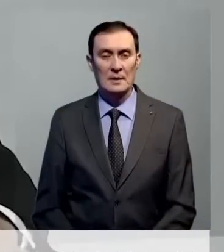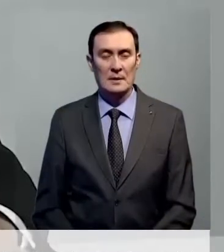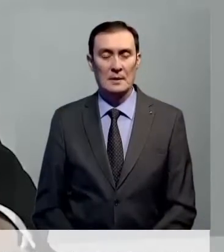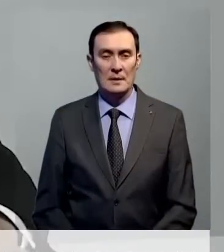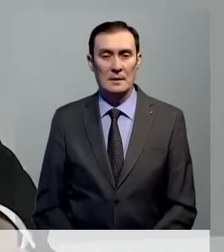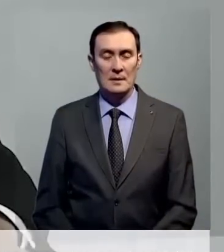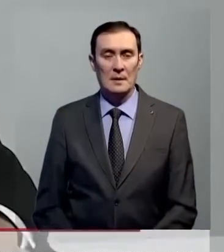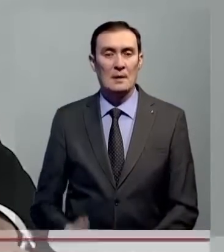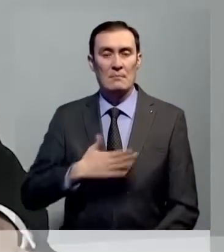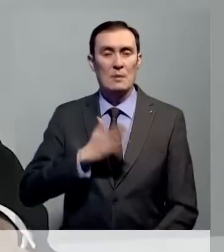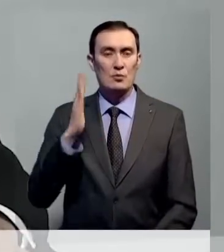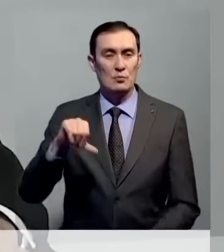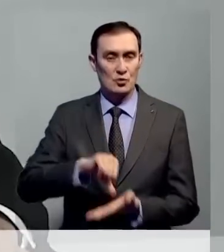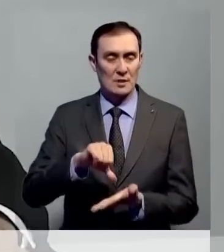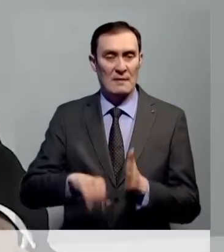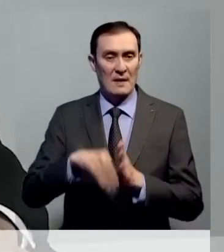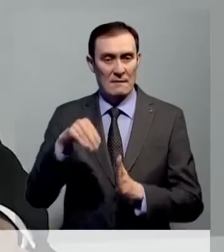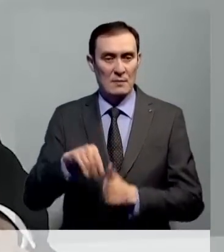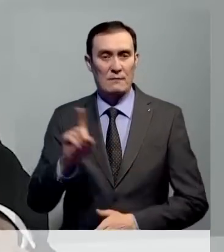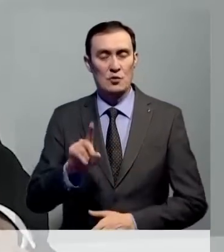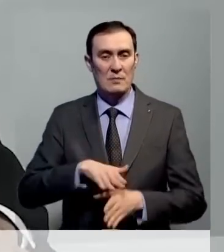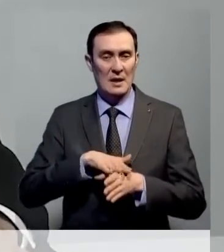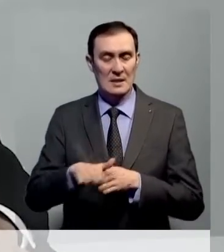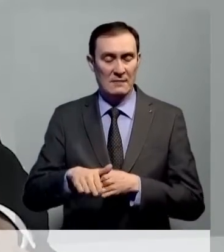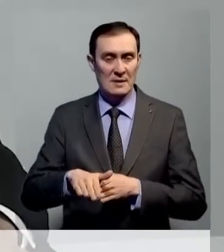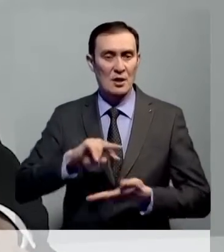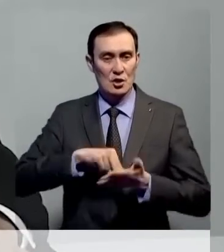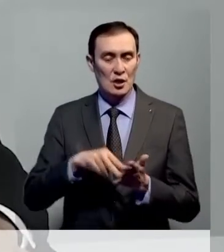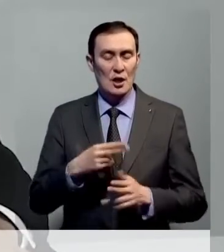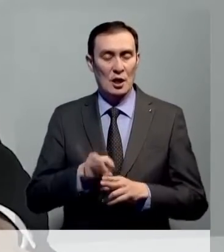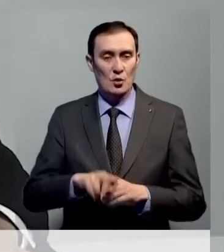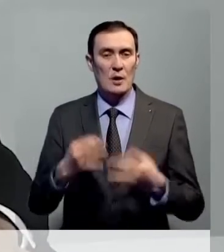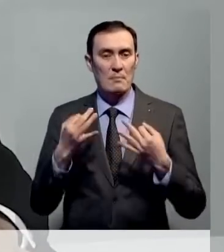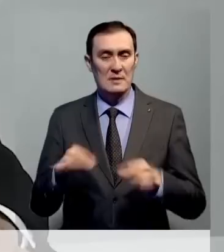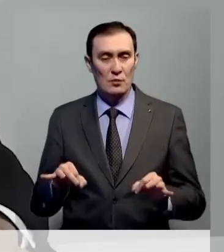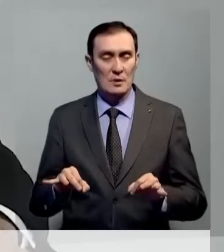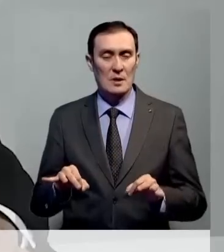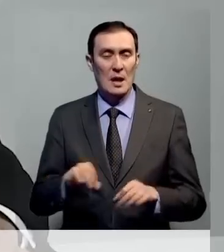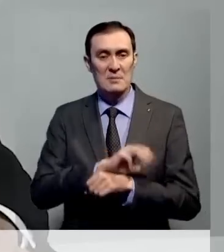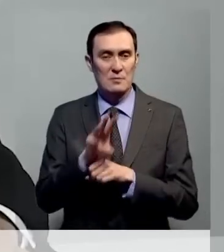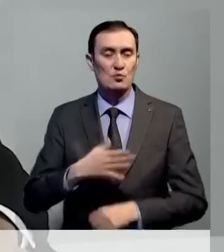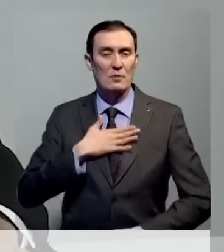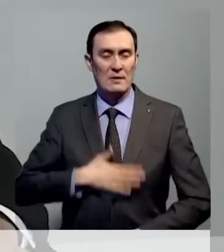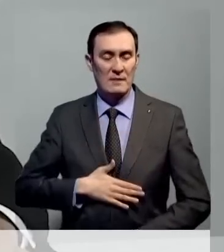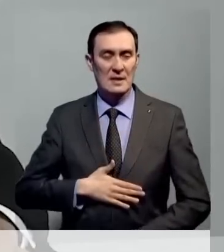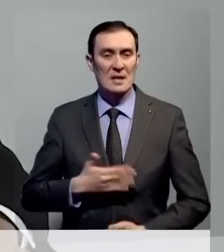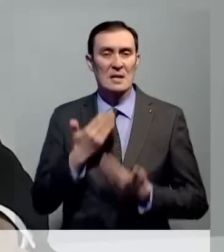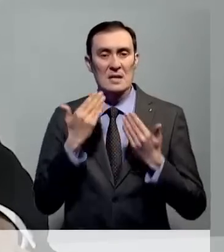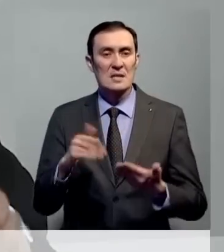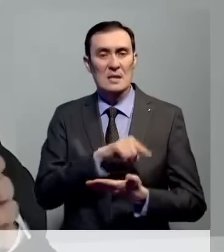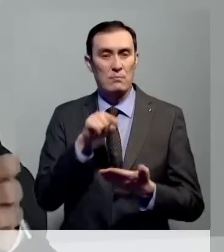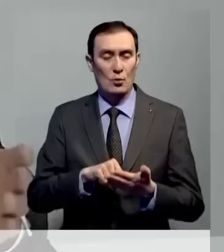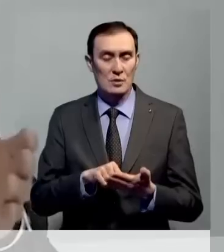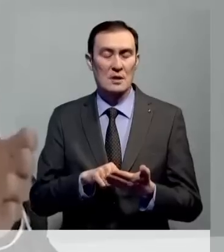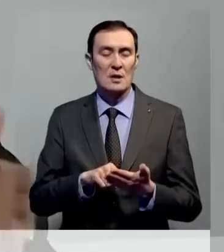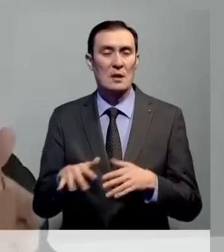Мы идем на выборы, чтобы реализовать те решения, которые позволят удовлетворить текущие запросы общества